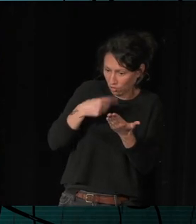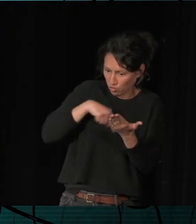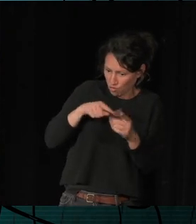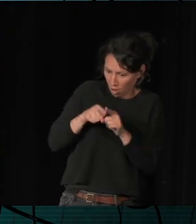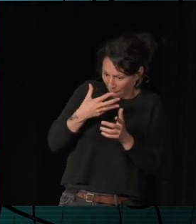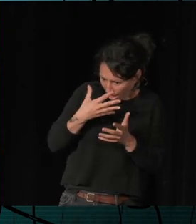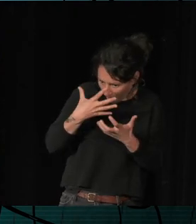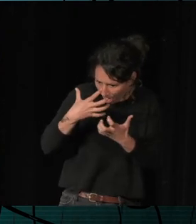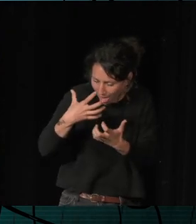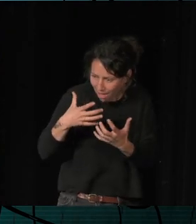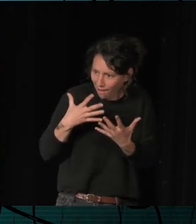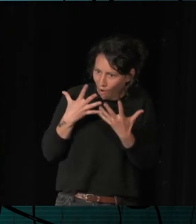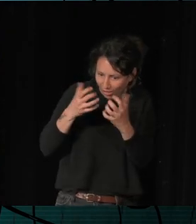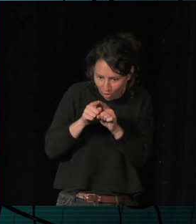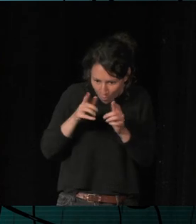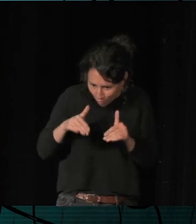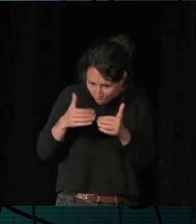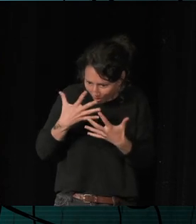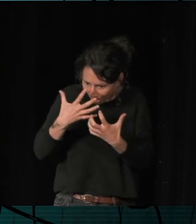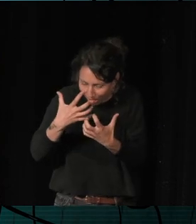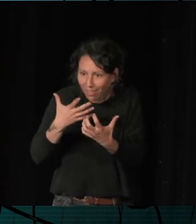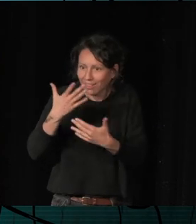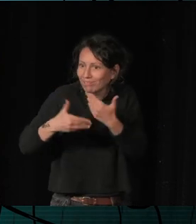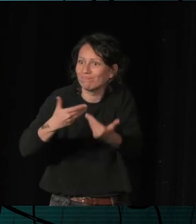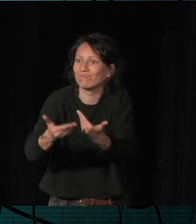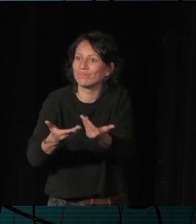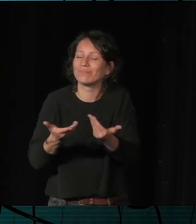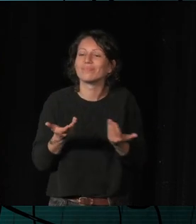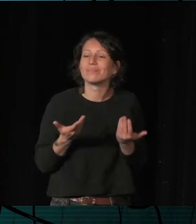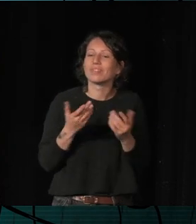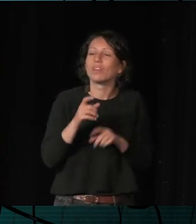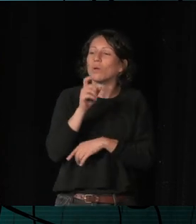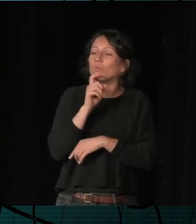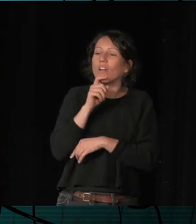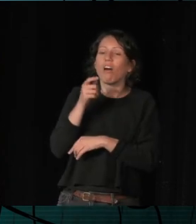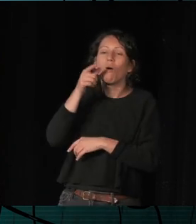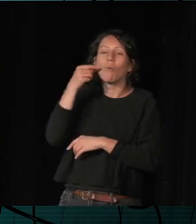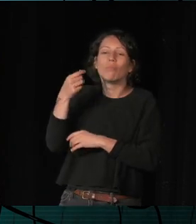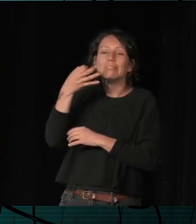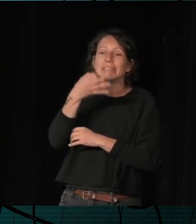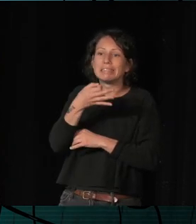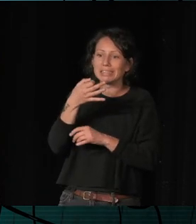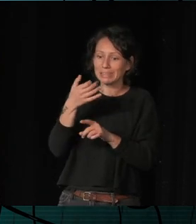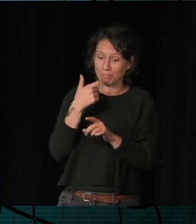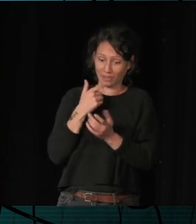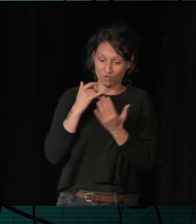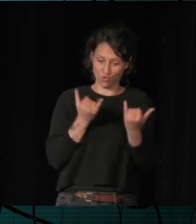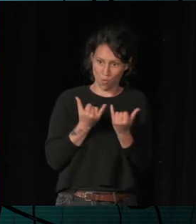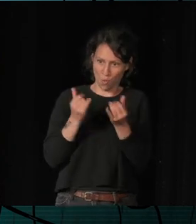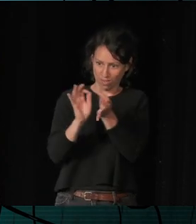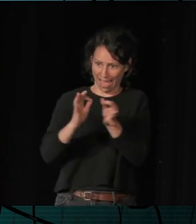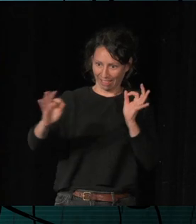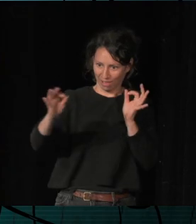aussi qui donne envie de continuer le jeu. Michael disait tout à l'heure, on veut démêler un mystère quand on joue à un jeu narratif